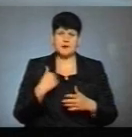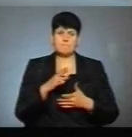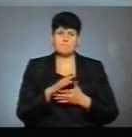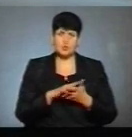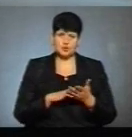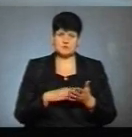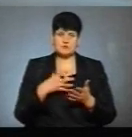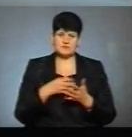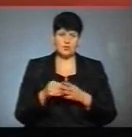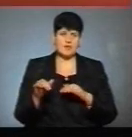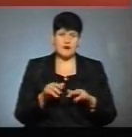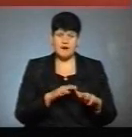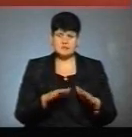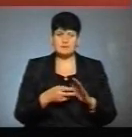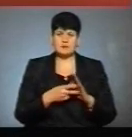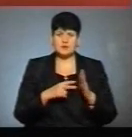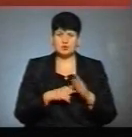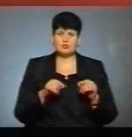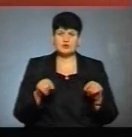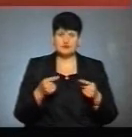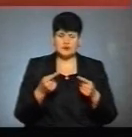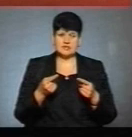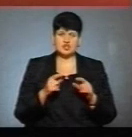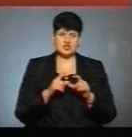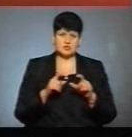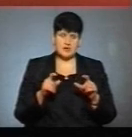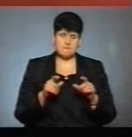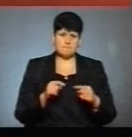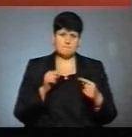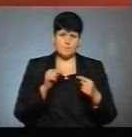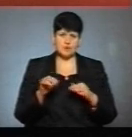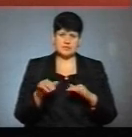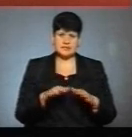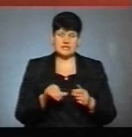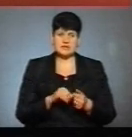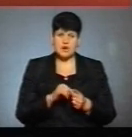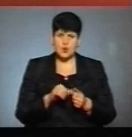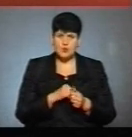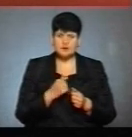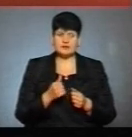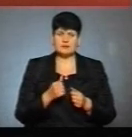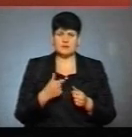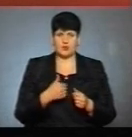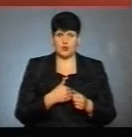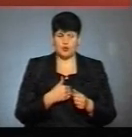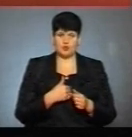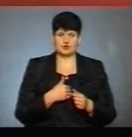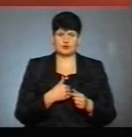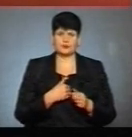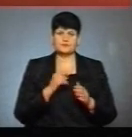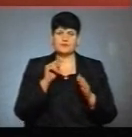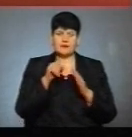продовжуватимемо свої акції, ми взагалі плануємо створити такий штаб протидії наркотикам, наркозлочинності. Ми хочемо добратись до